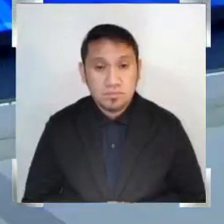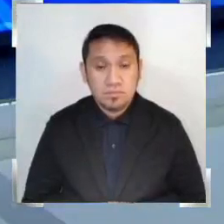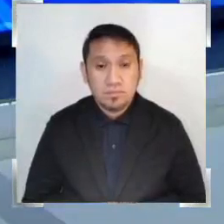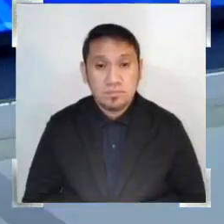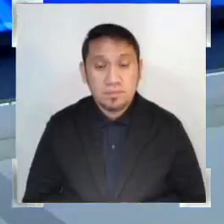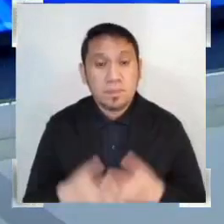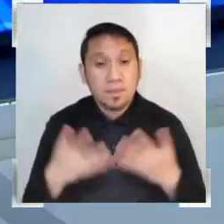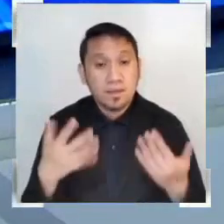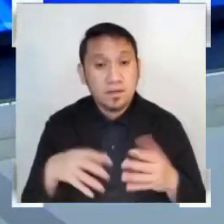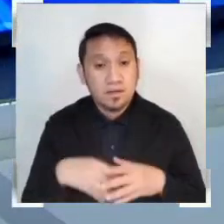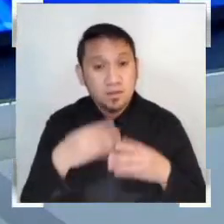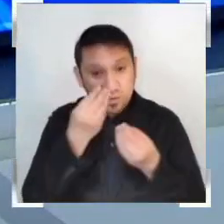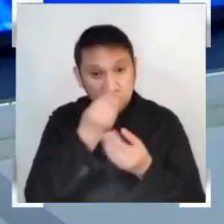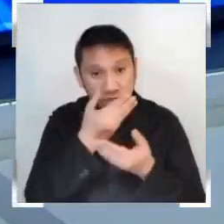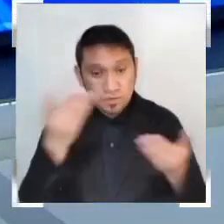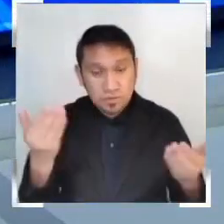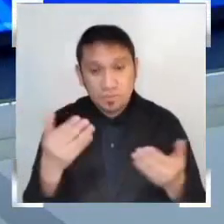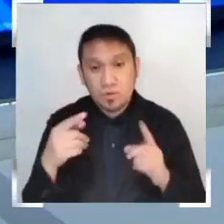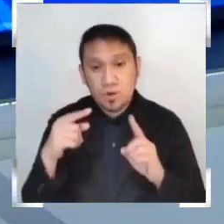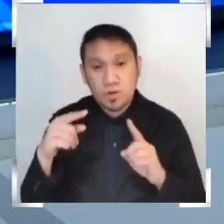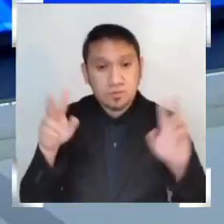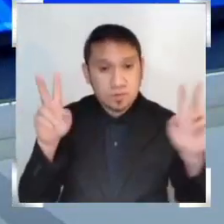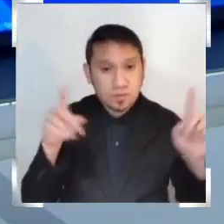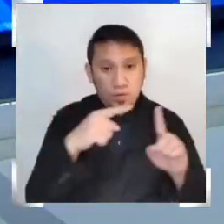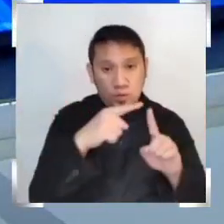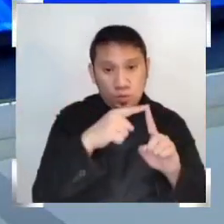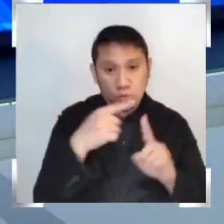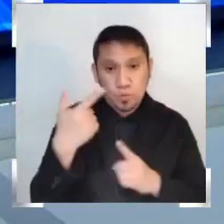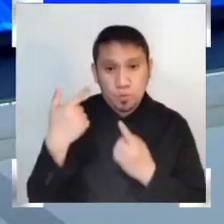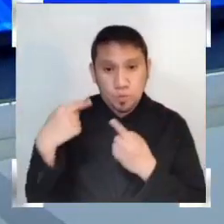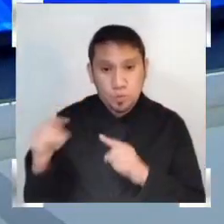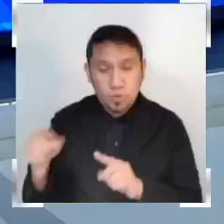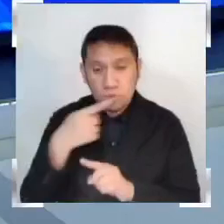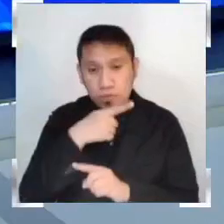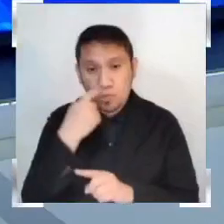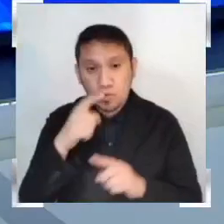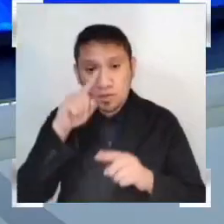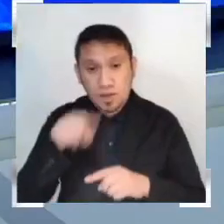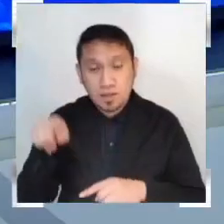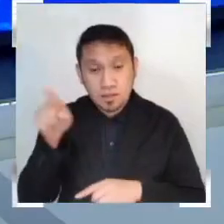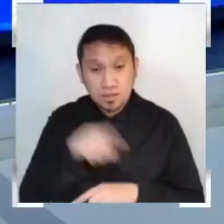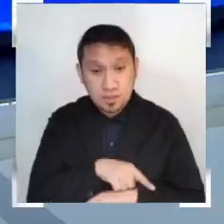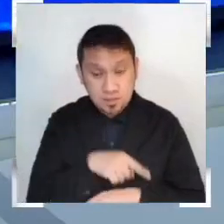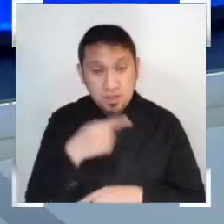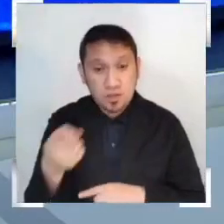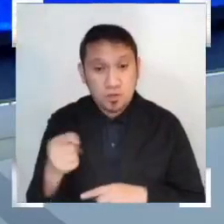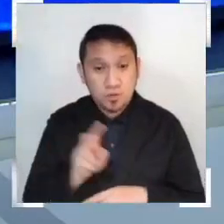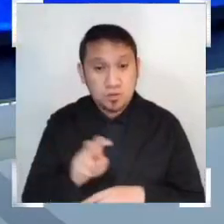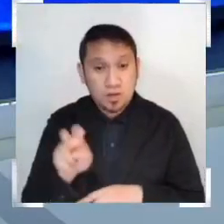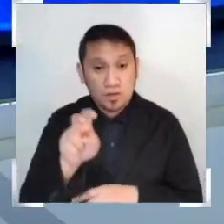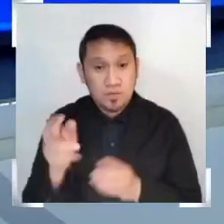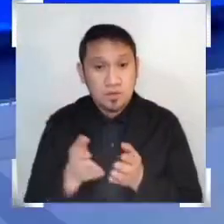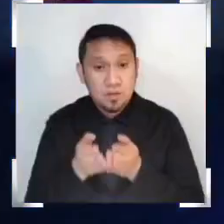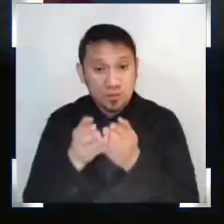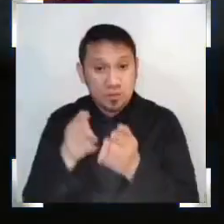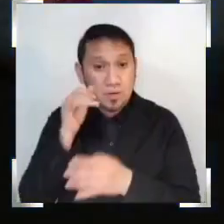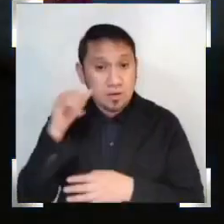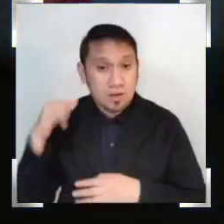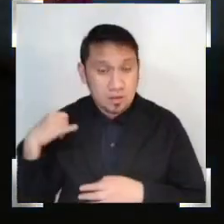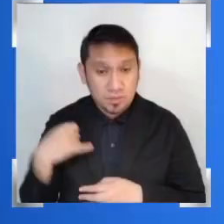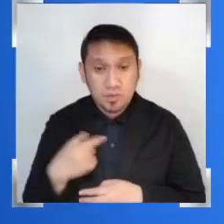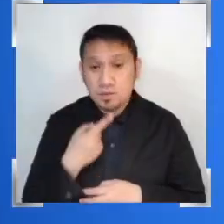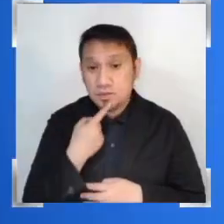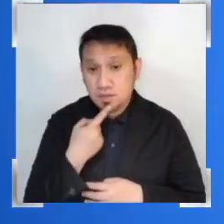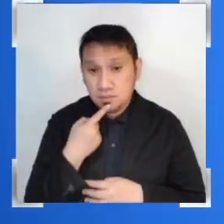Naglabas po na pahayag ang Tugo kaugnay ng pagkansela ng biyahe ng kanilang mga barko sa Manila North Port Passenger Terminal kahapon. Ayon sa